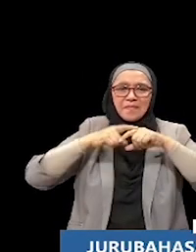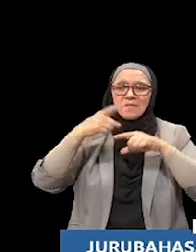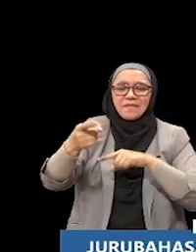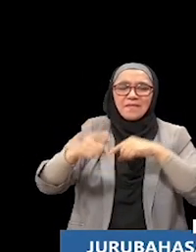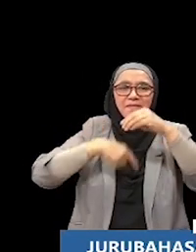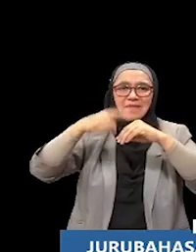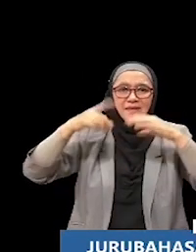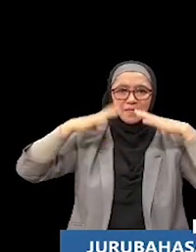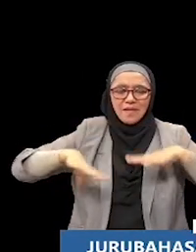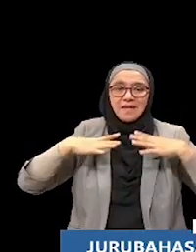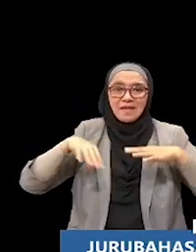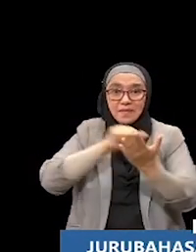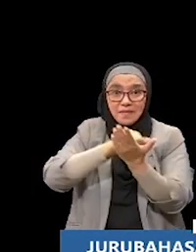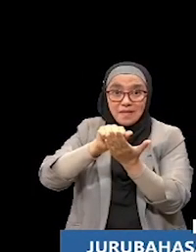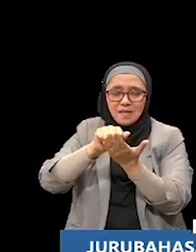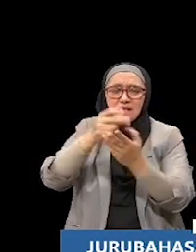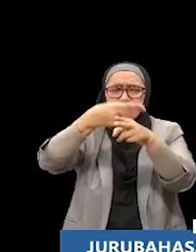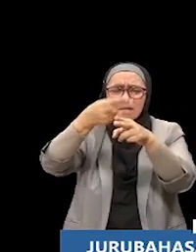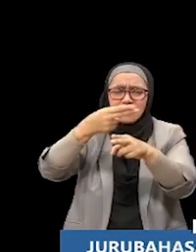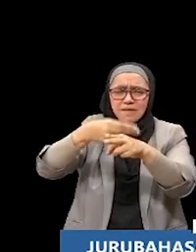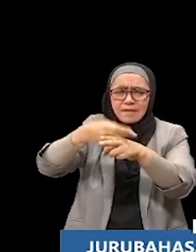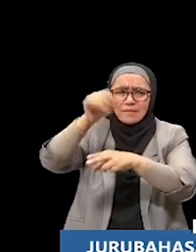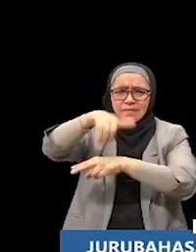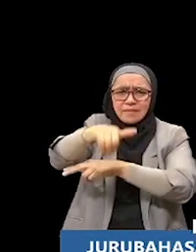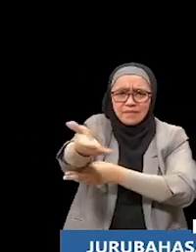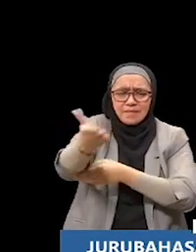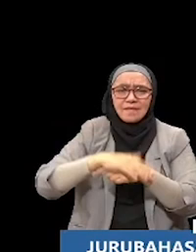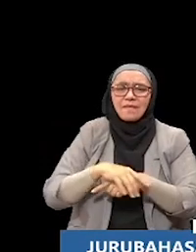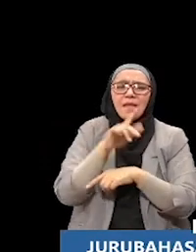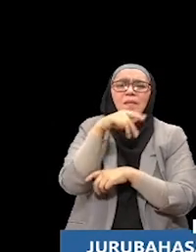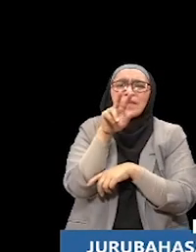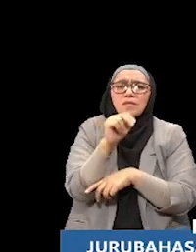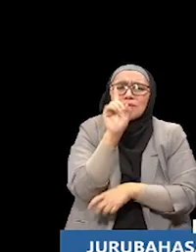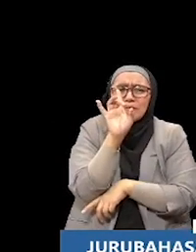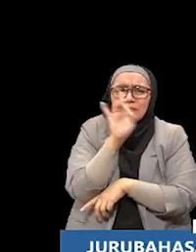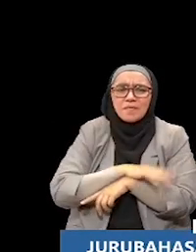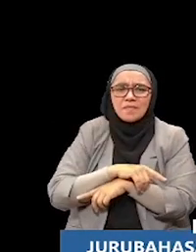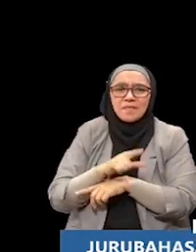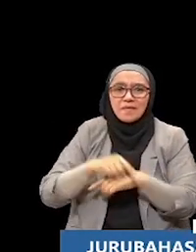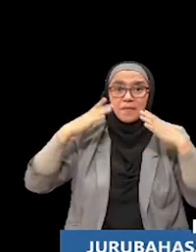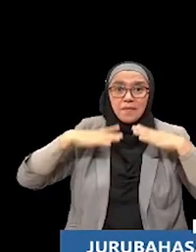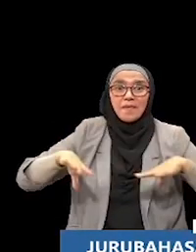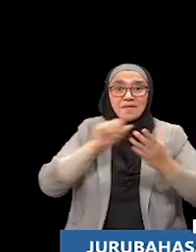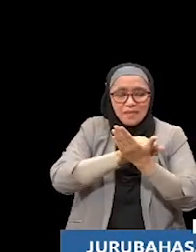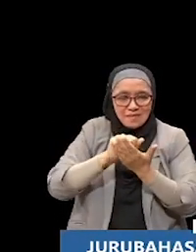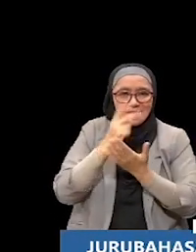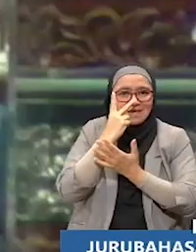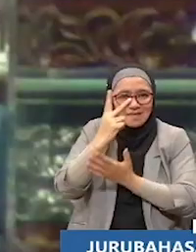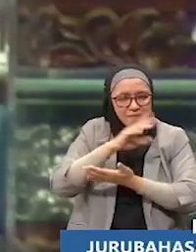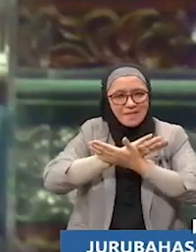pasal pemakaian batik. Ya. Ringkas sikit. Okey, pantun satu je. Okey. Berbaju batik tampak